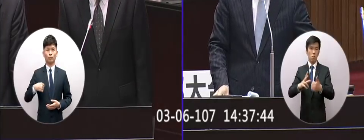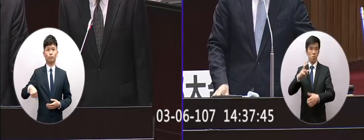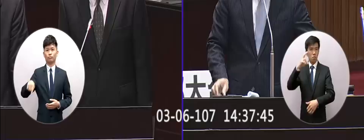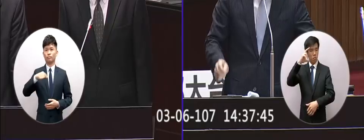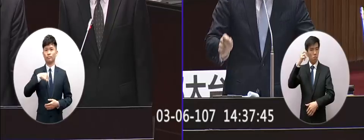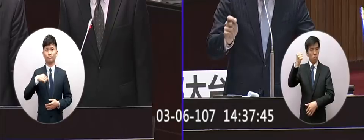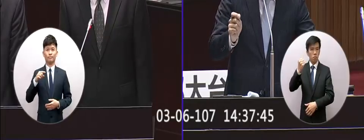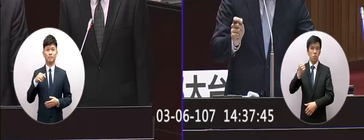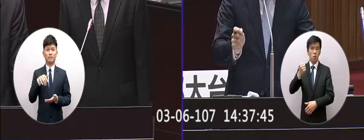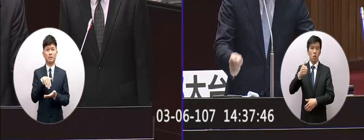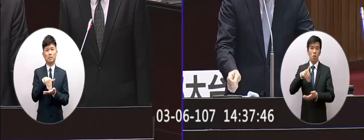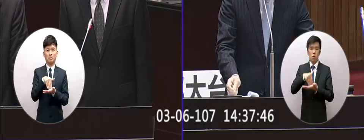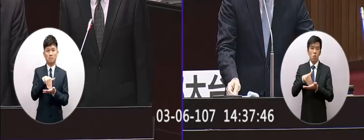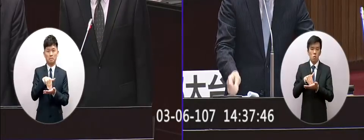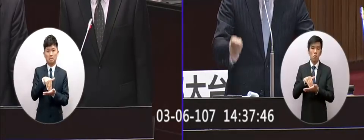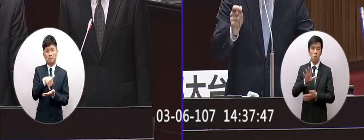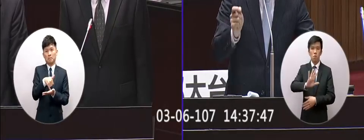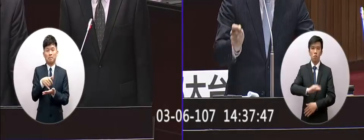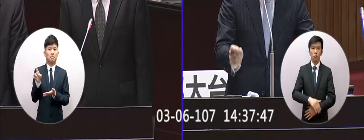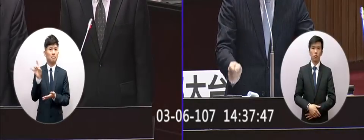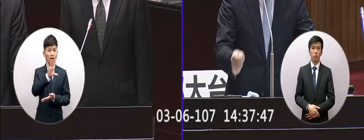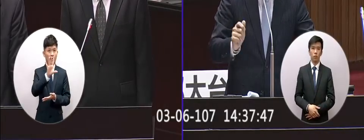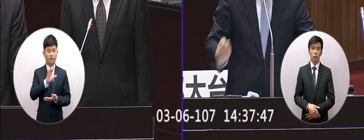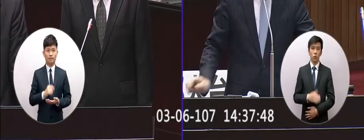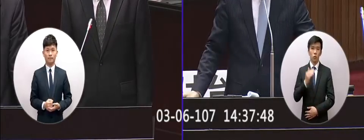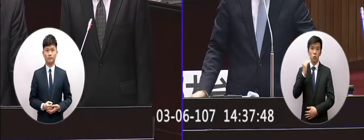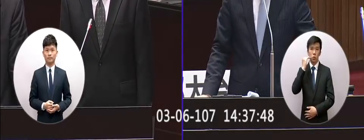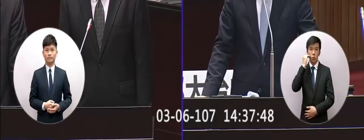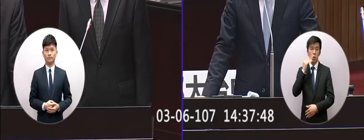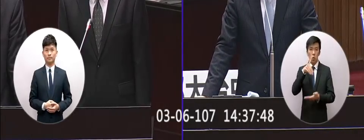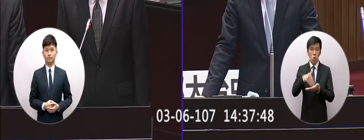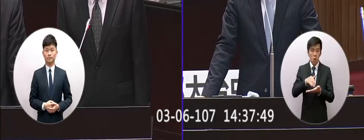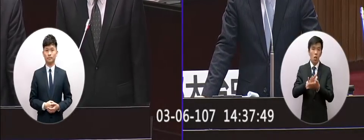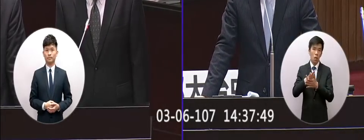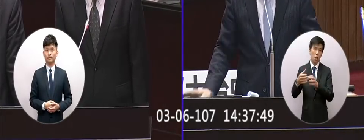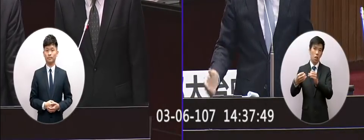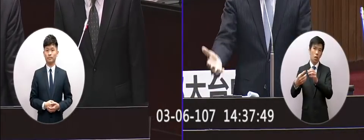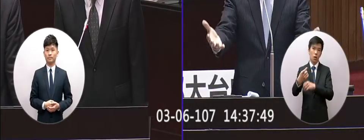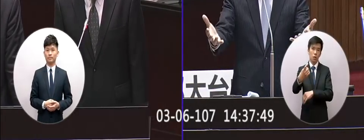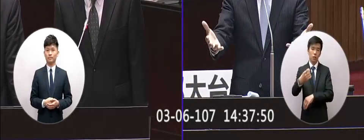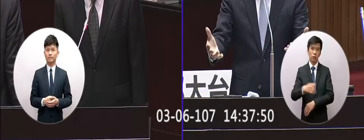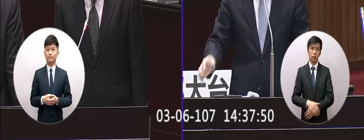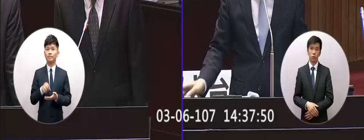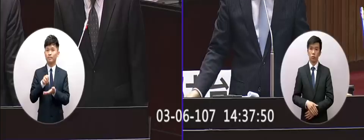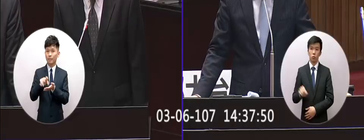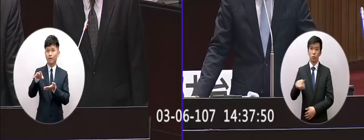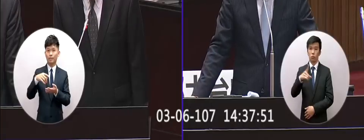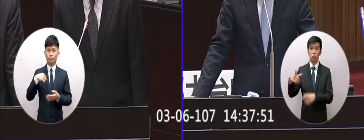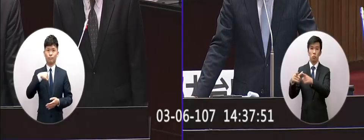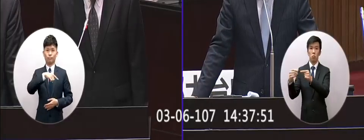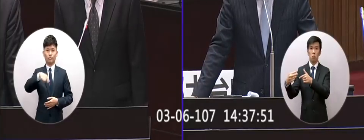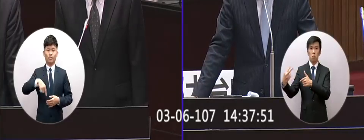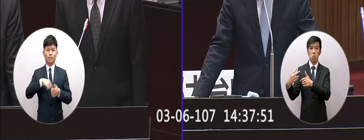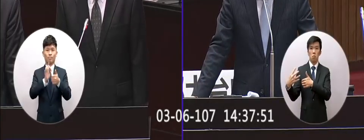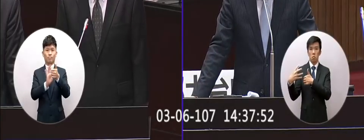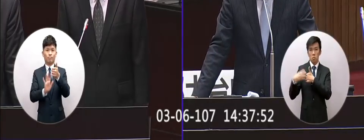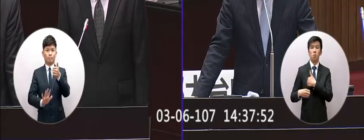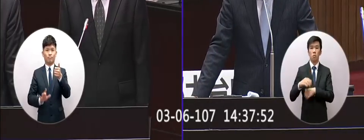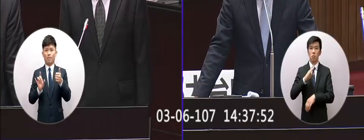没有软弱过。 态度如果软弱的话，是没办法在上面谈的。 跟江委员报告， 吃定你啦， 从来没有软弱过，